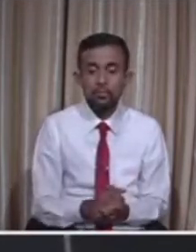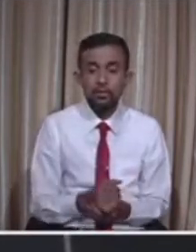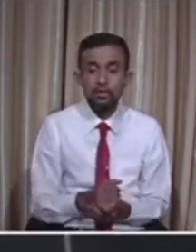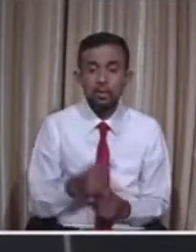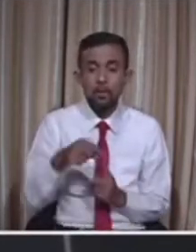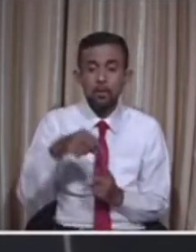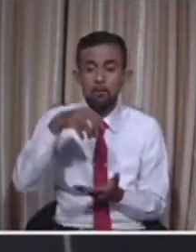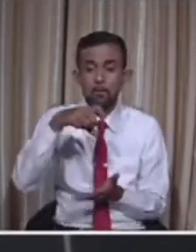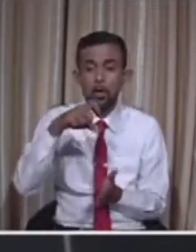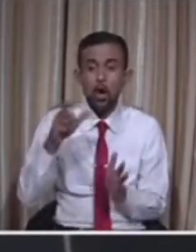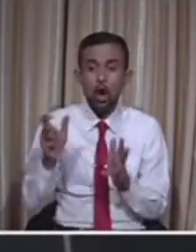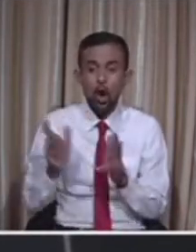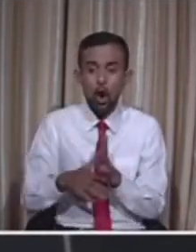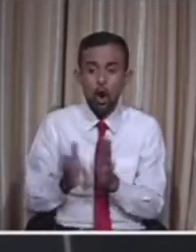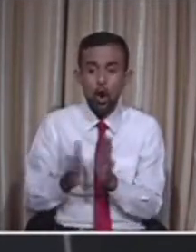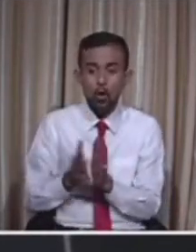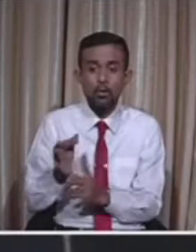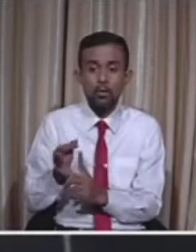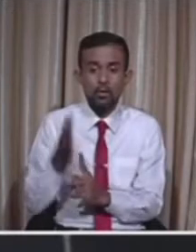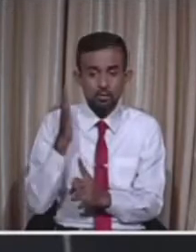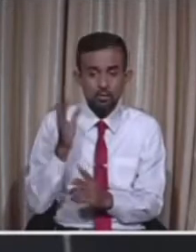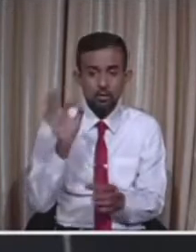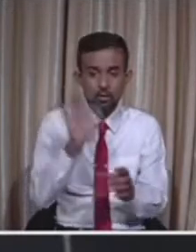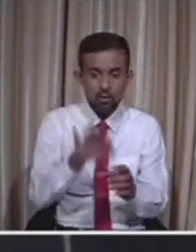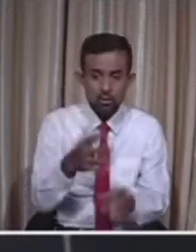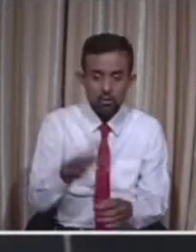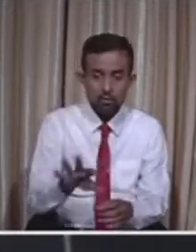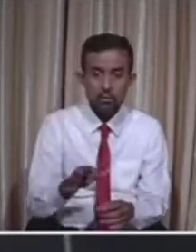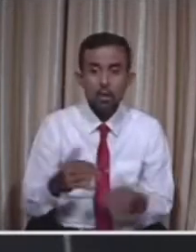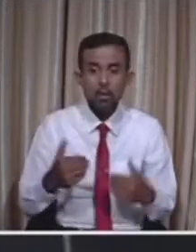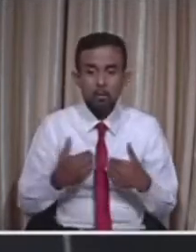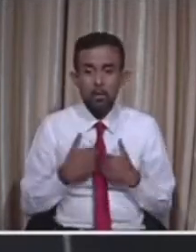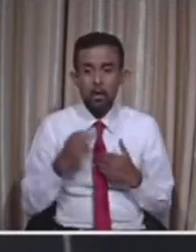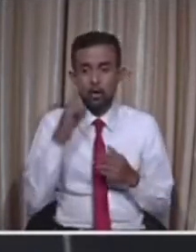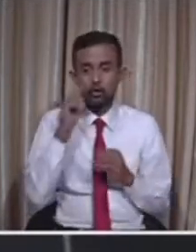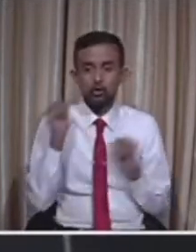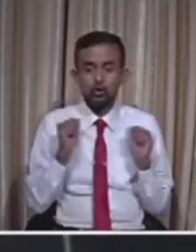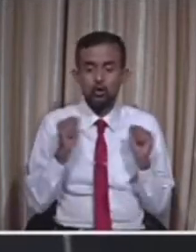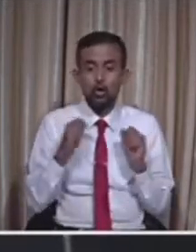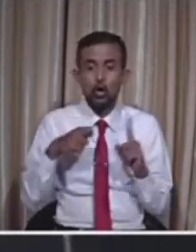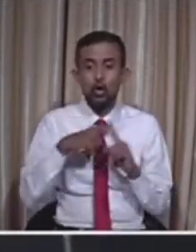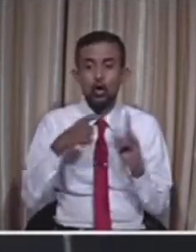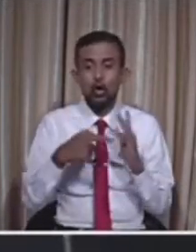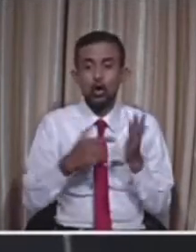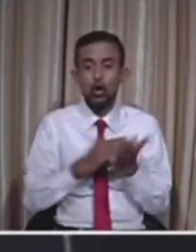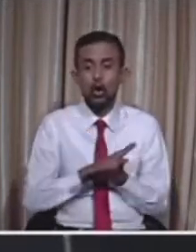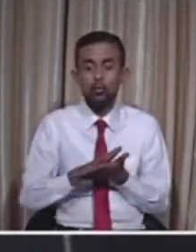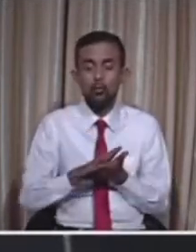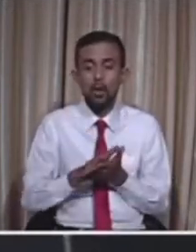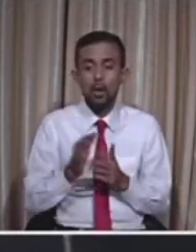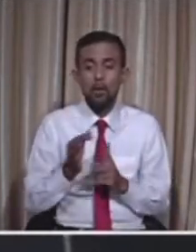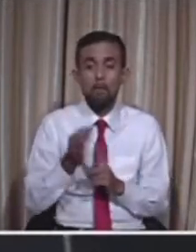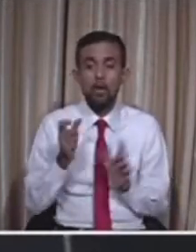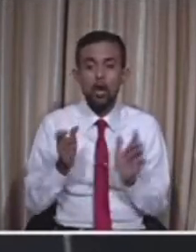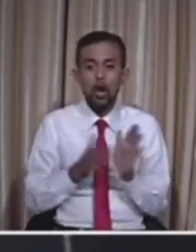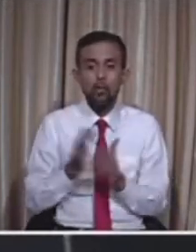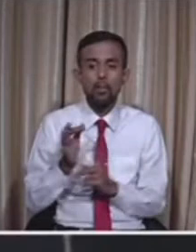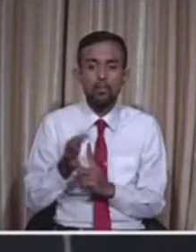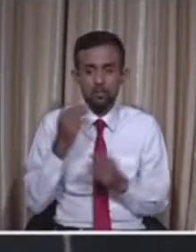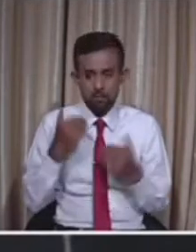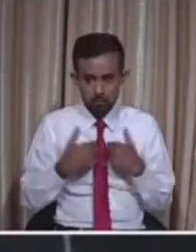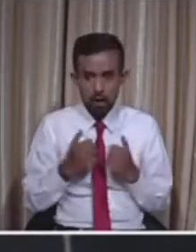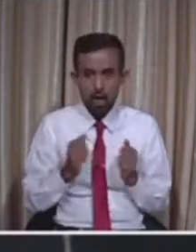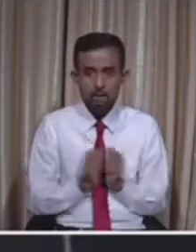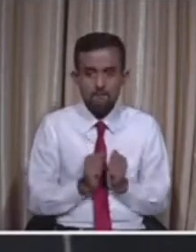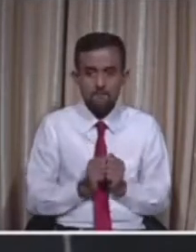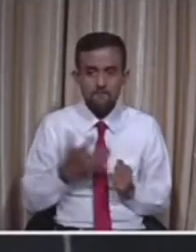ප්‍රාදේශීය සම්බන්ධීකරණ කමිටු සභාපති රුධිර පත් කරා. මමත් නුවරඑළිය දිස්ත්‍රික්කයේ කොත්මලේ ප්‍රාදේශීය සම්බන්ධීකරණ කමිටුවේ සභාපතිවරයා ලෙස වැඩ කටයුතු